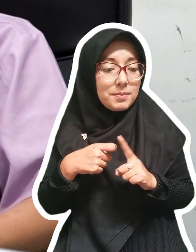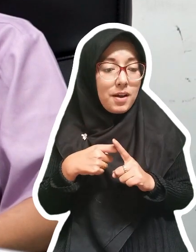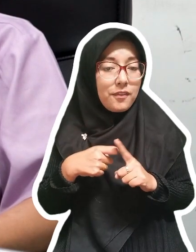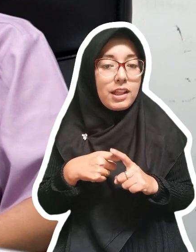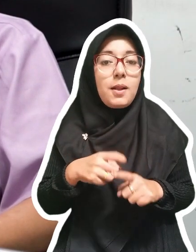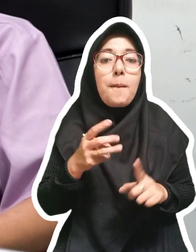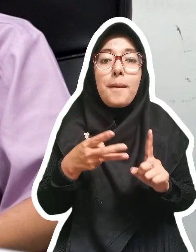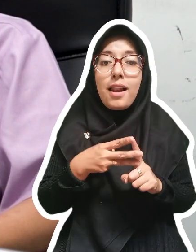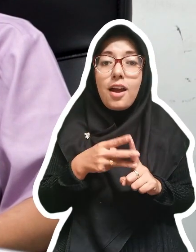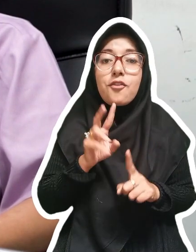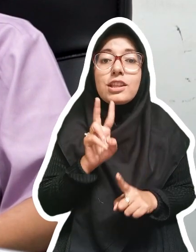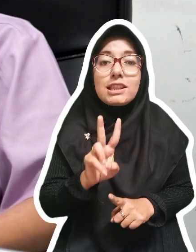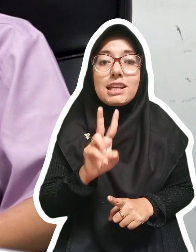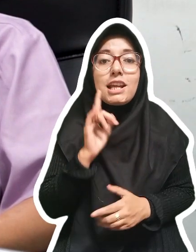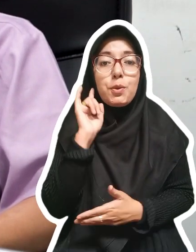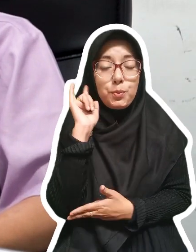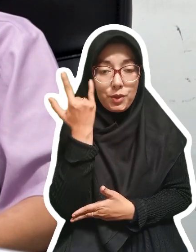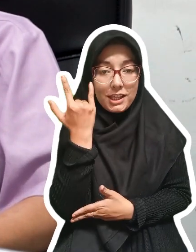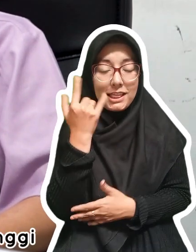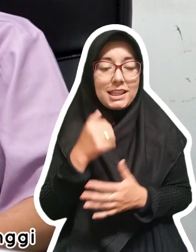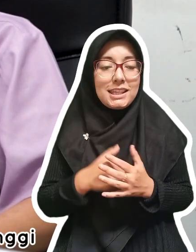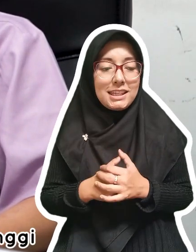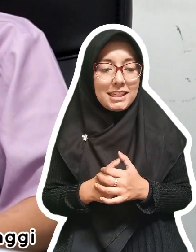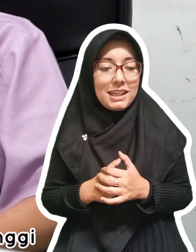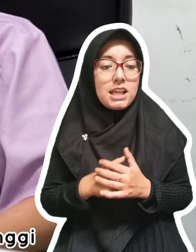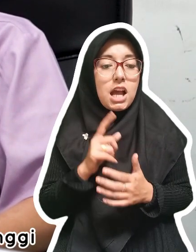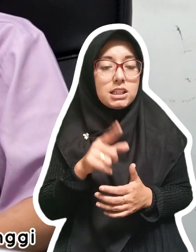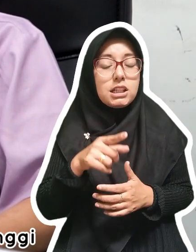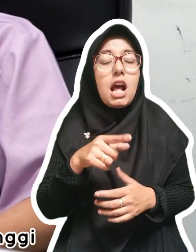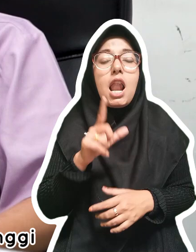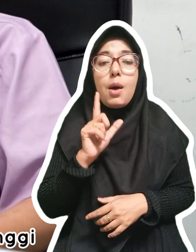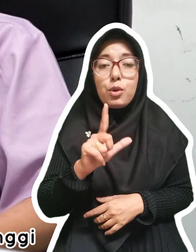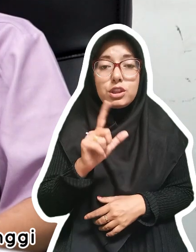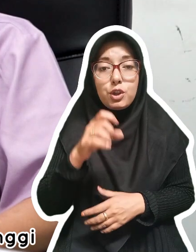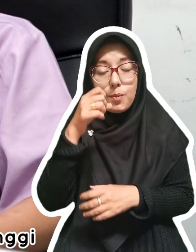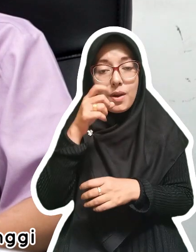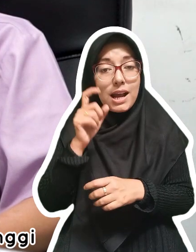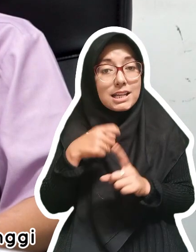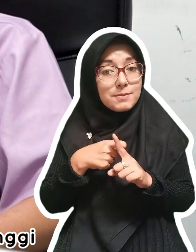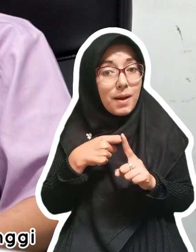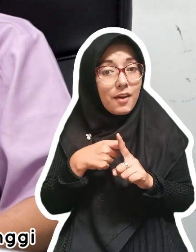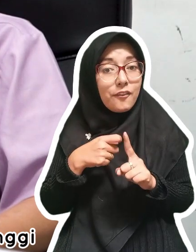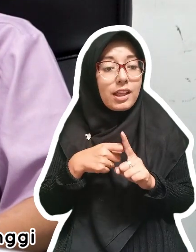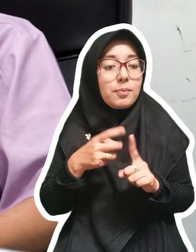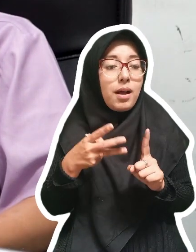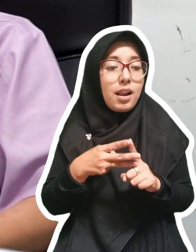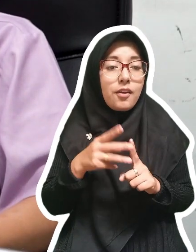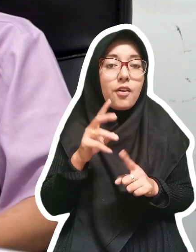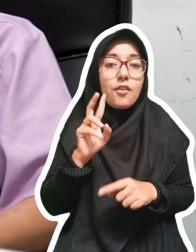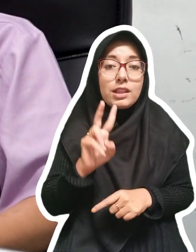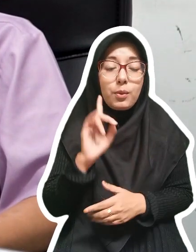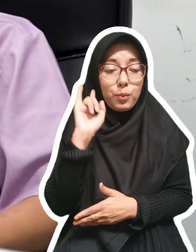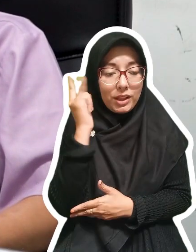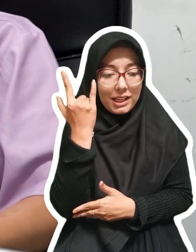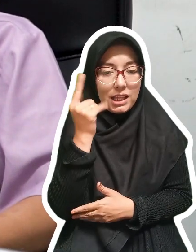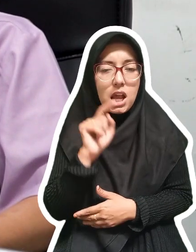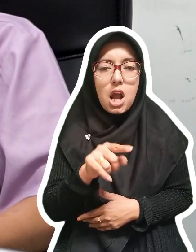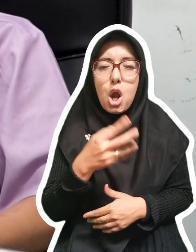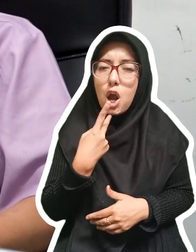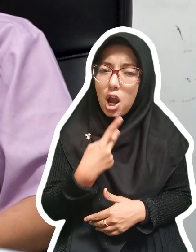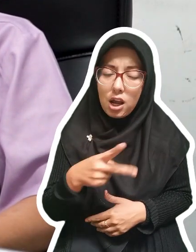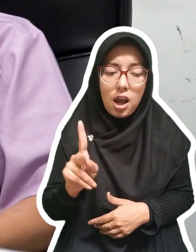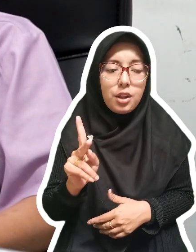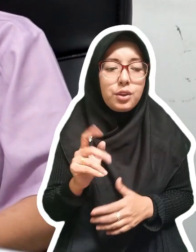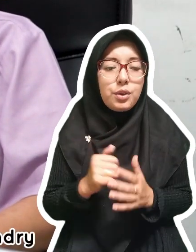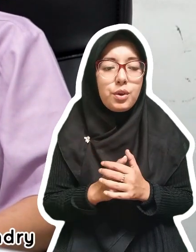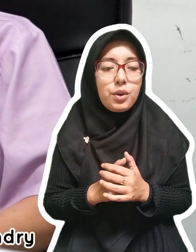Kesmafet Balai Veteriner Bukit Tinggi. Jadi, Laboratorium Kesmafet Balai Veteriner Bukit Tinggi sebagai salah